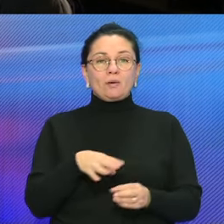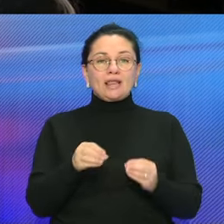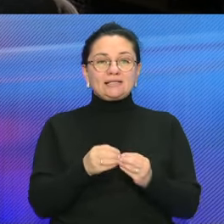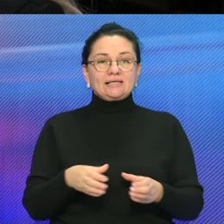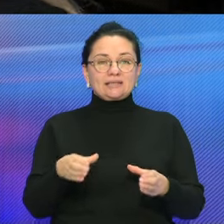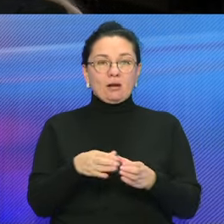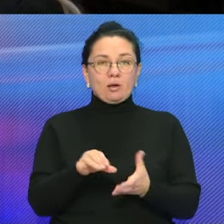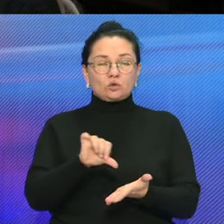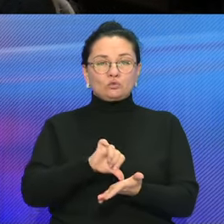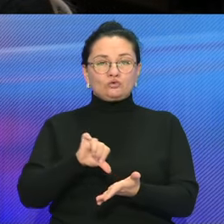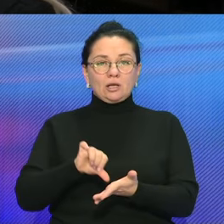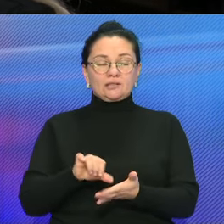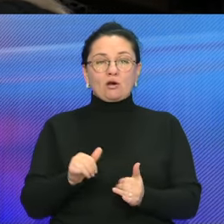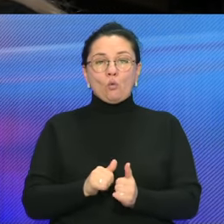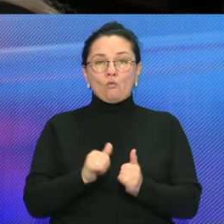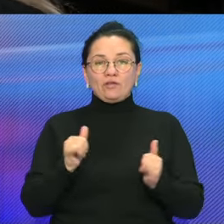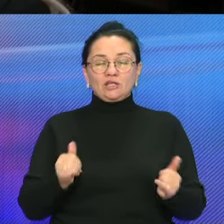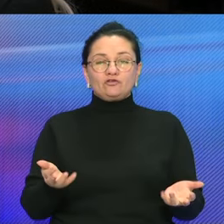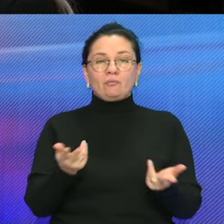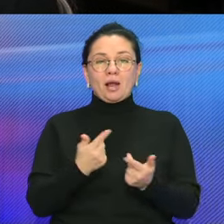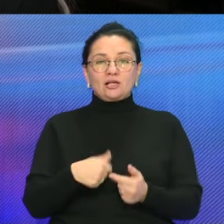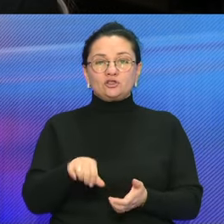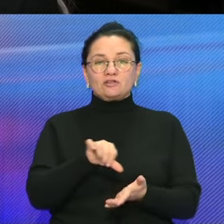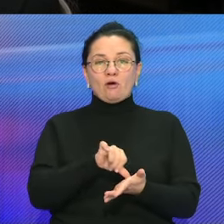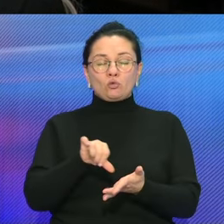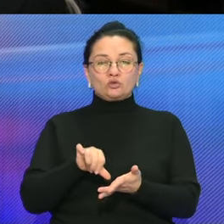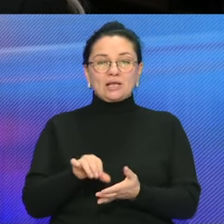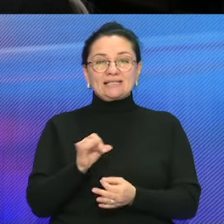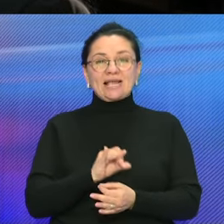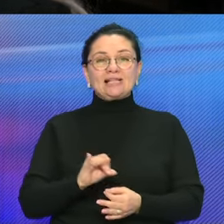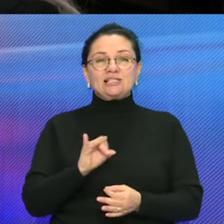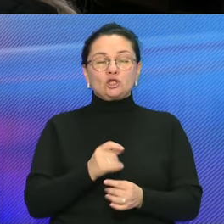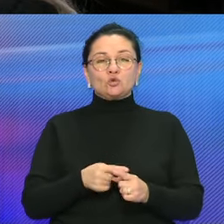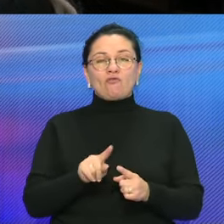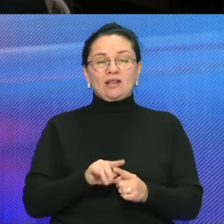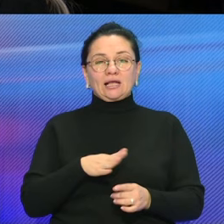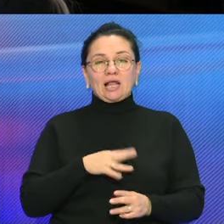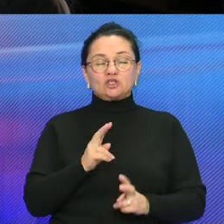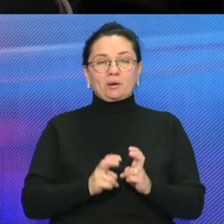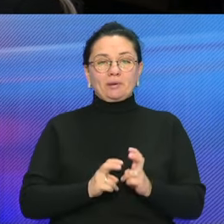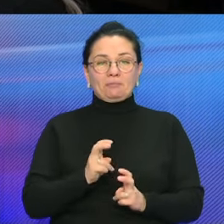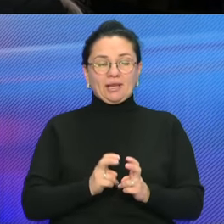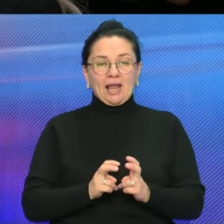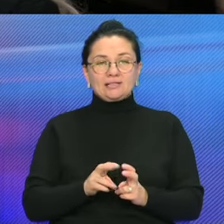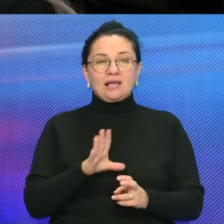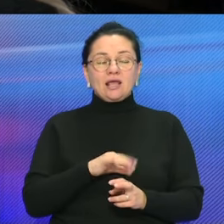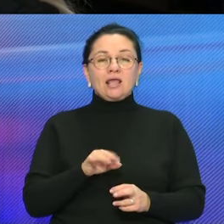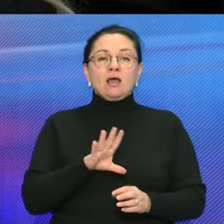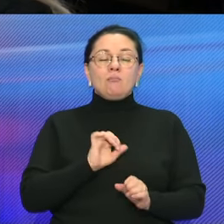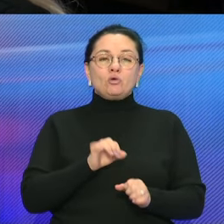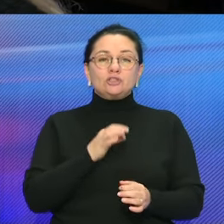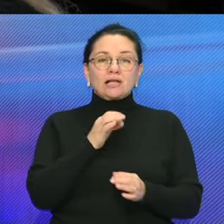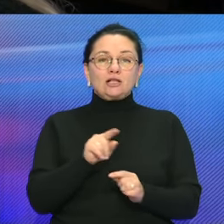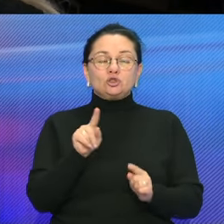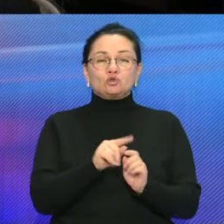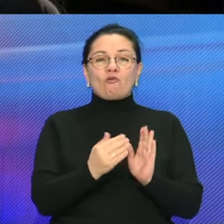поэтому увеличиваем количество участников, заинтересованы наши предприятия. Хотя раскрою тайну, что в инструкции